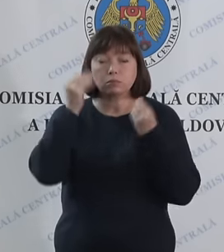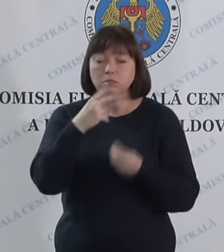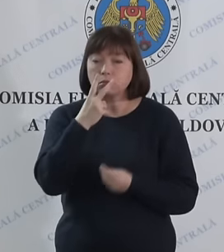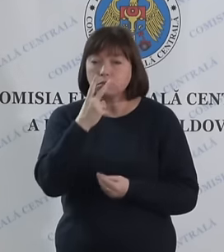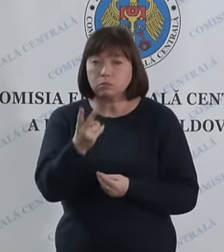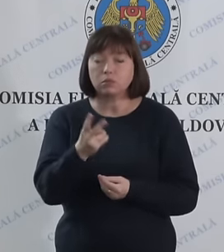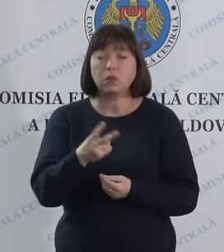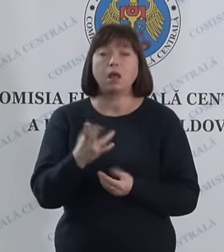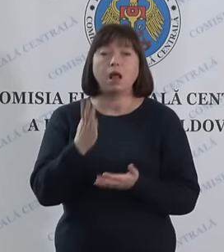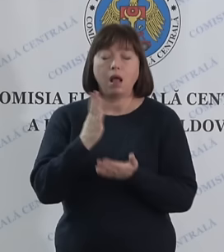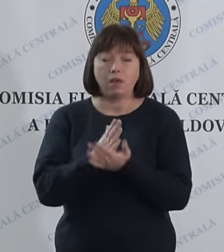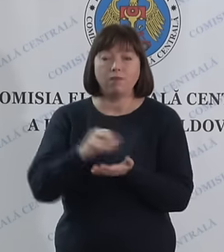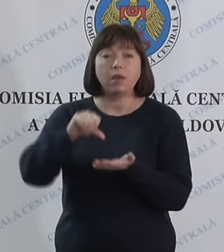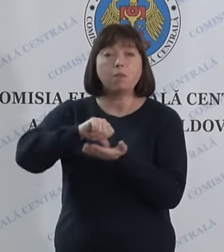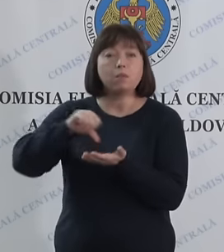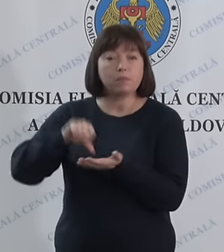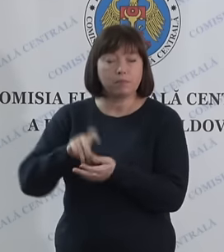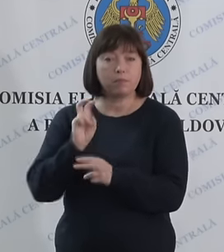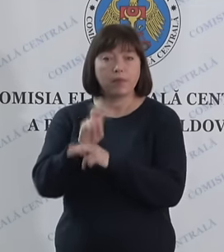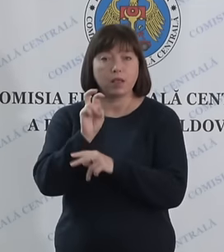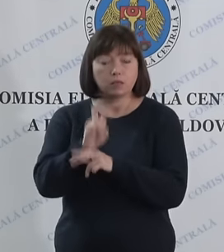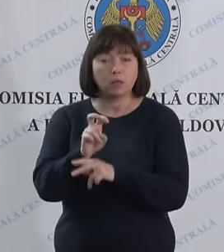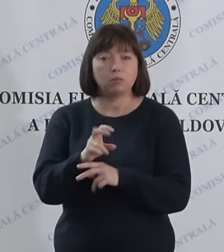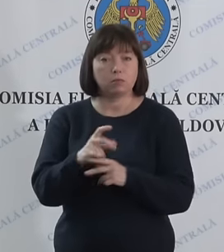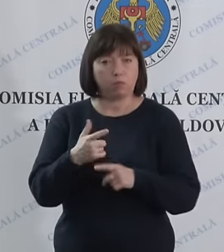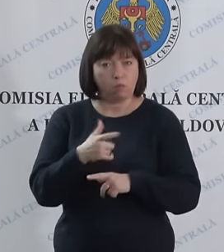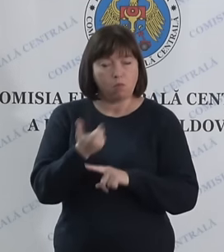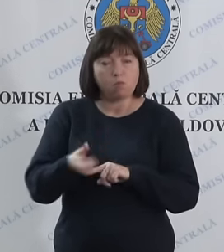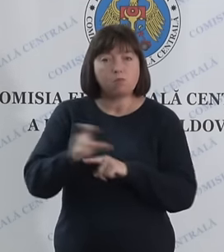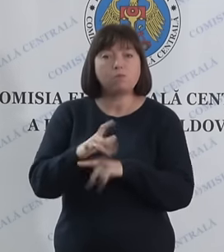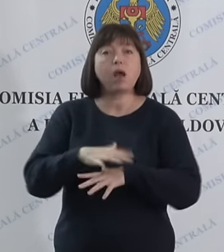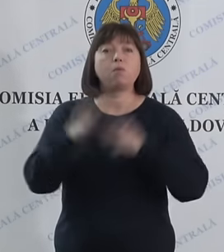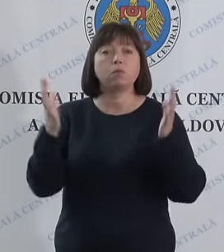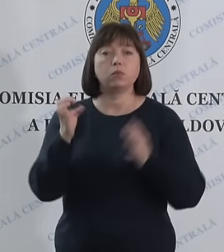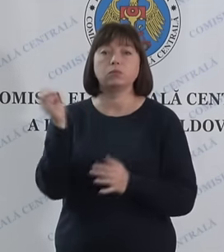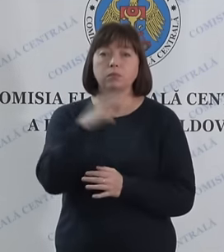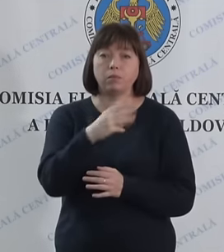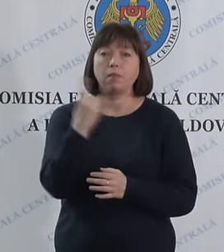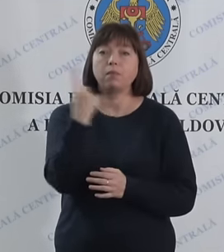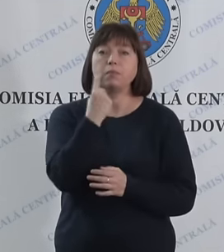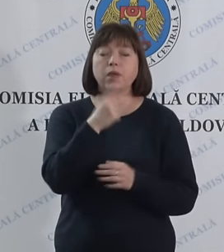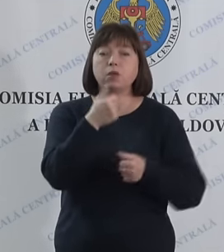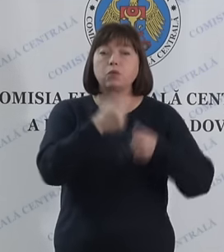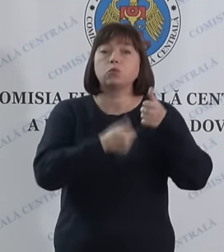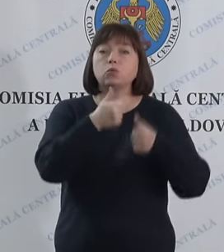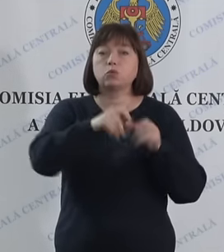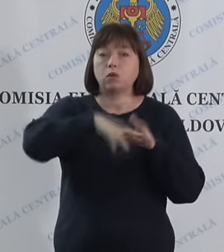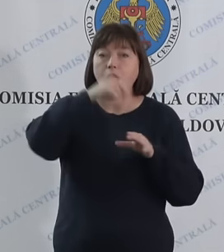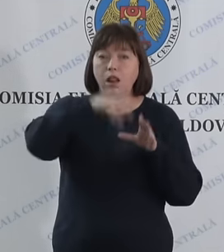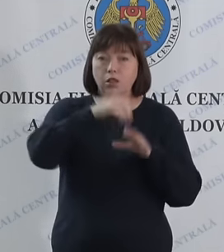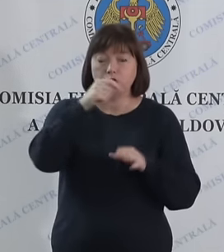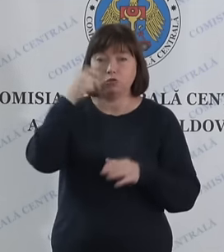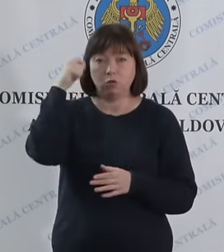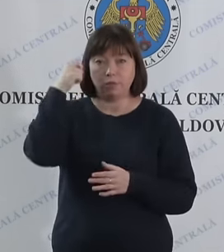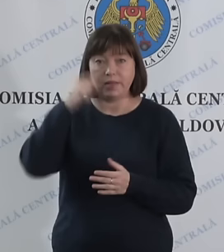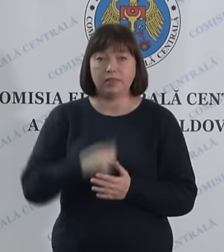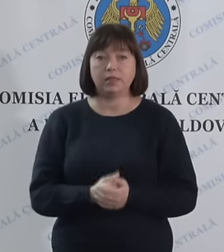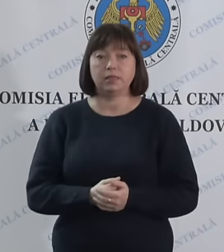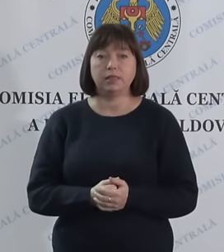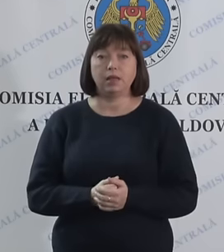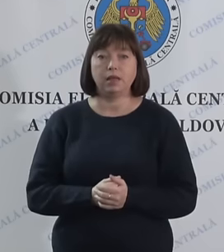că avem o prezență masivă, mai mare, față de primul tur al alegerilor prezidențiale.